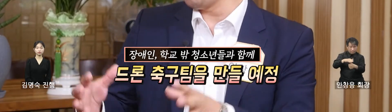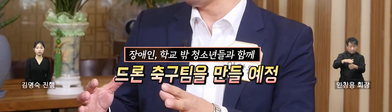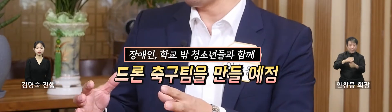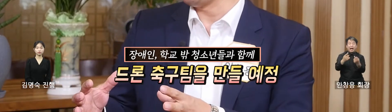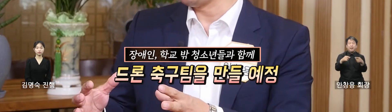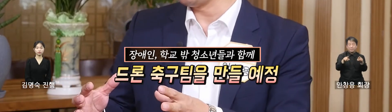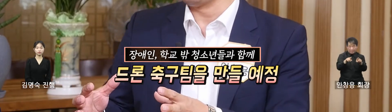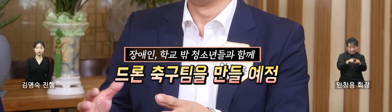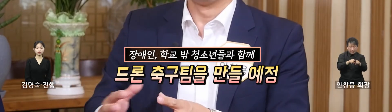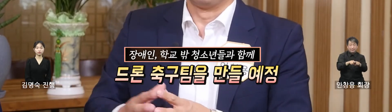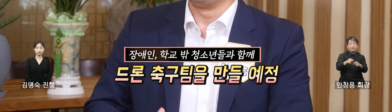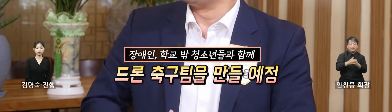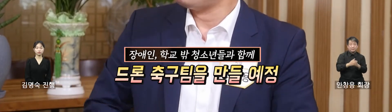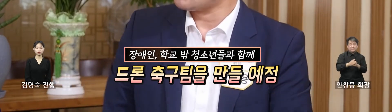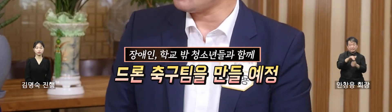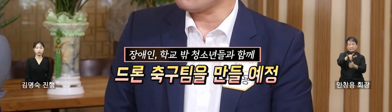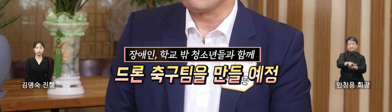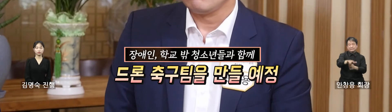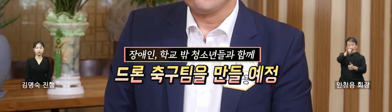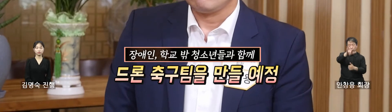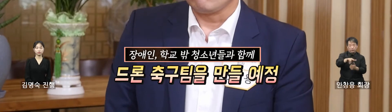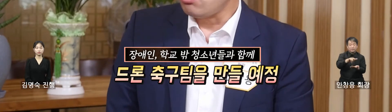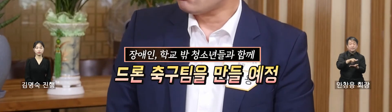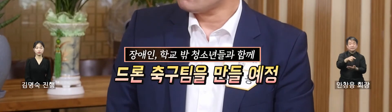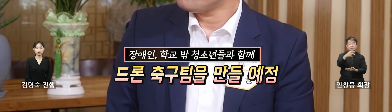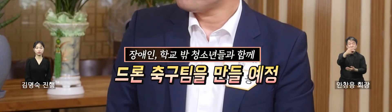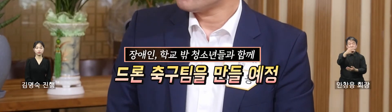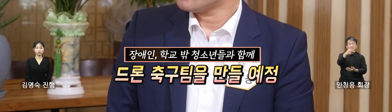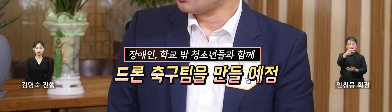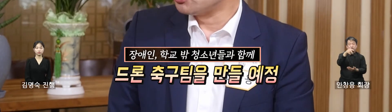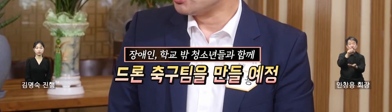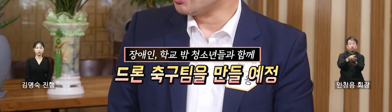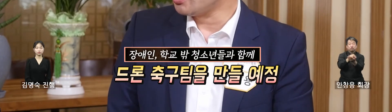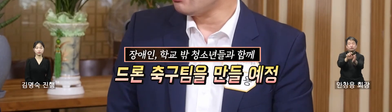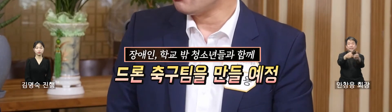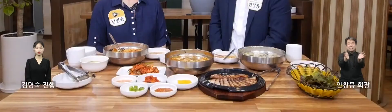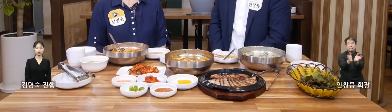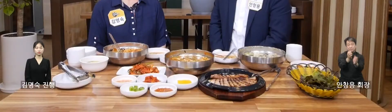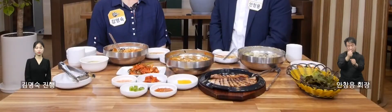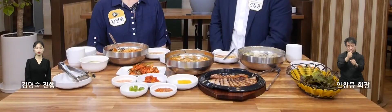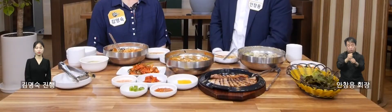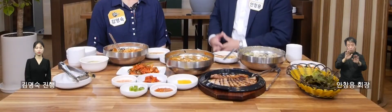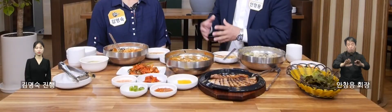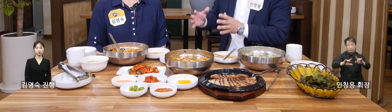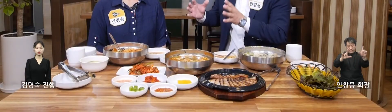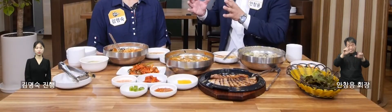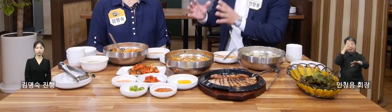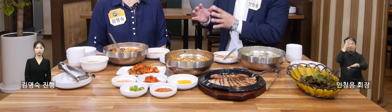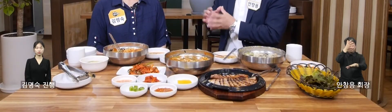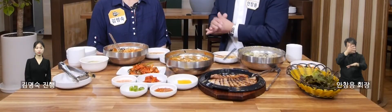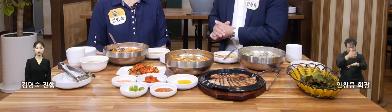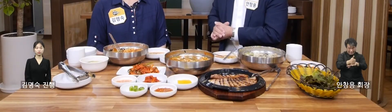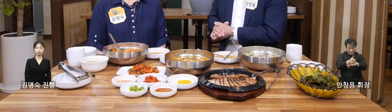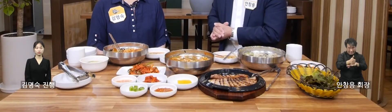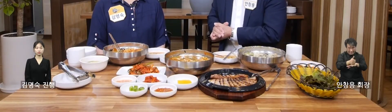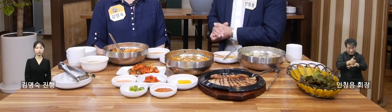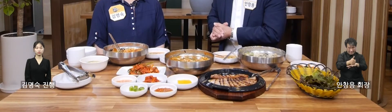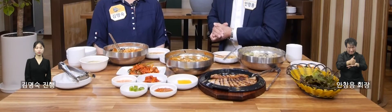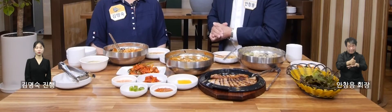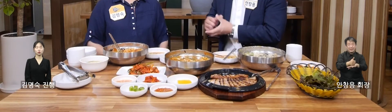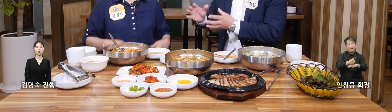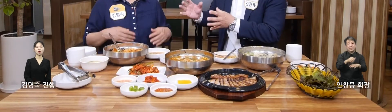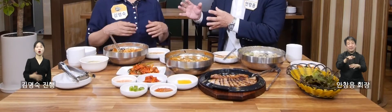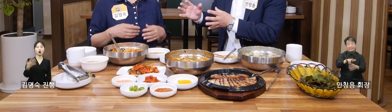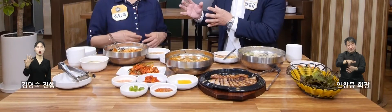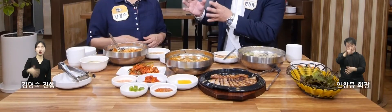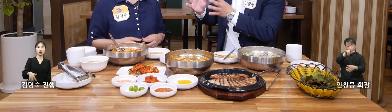드론 축구팀을 만들어서 올 연말에 꼭 대전시에 대표하는 만한 드론 축구팀을 한번 만들고